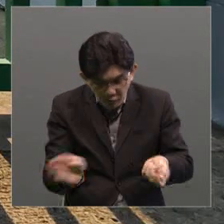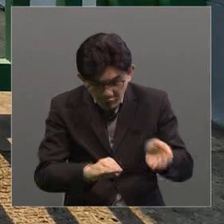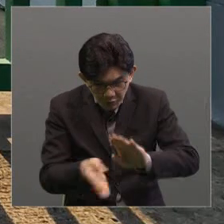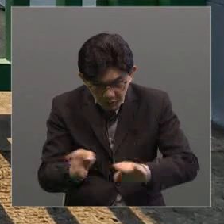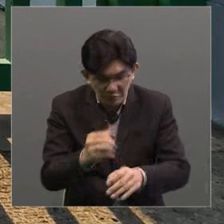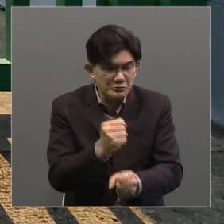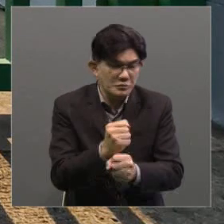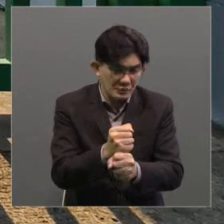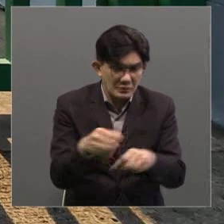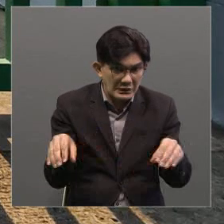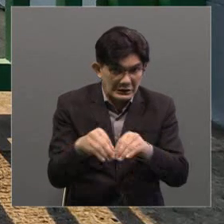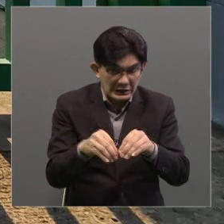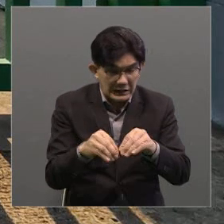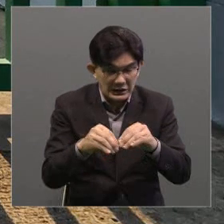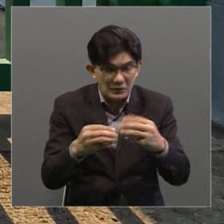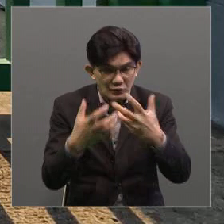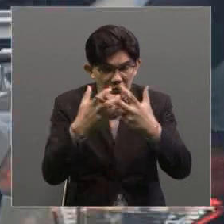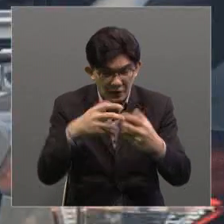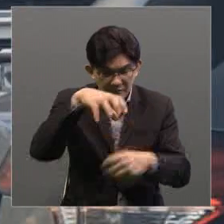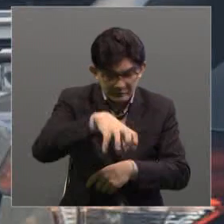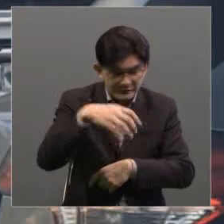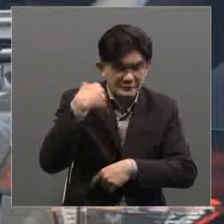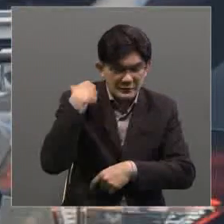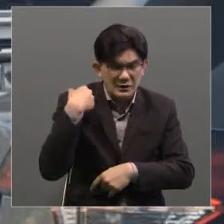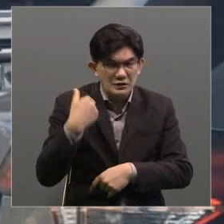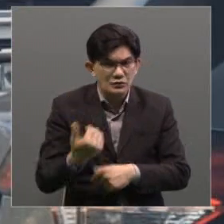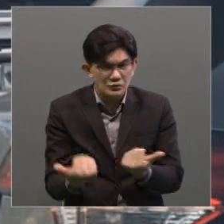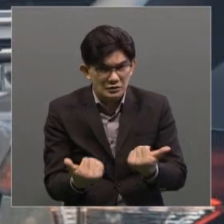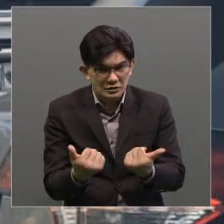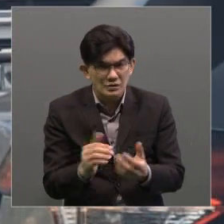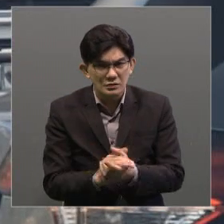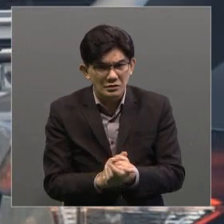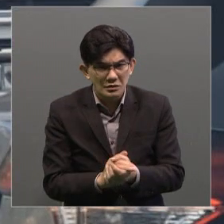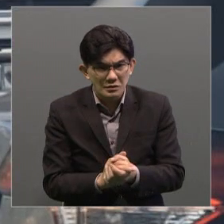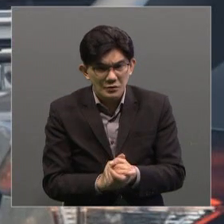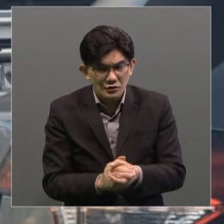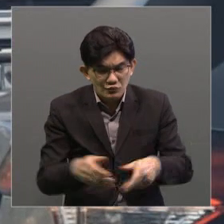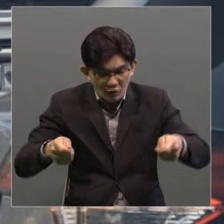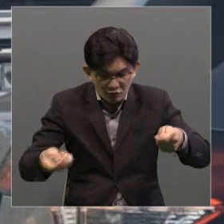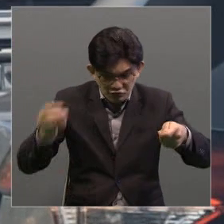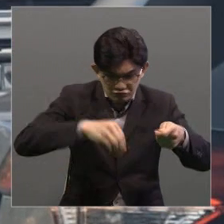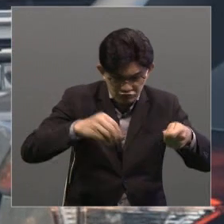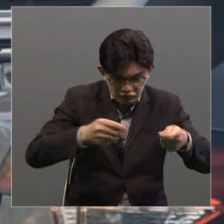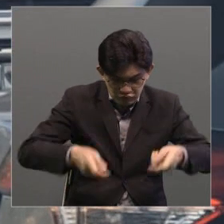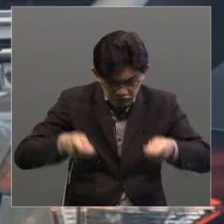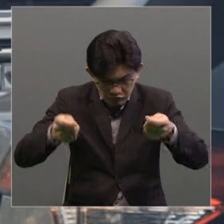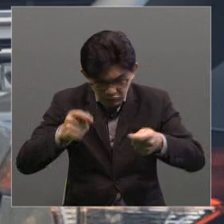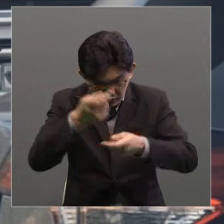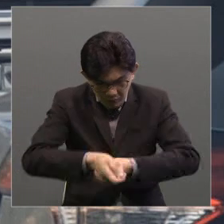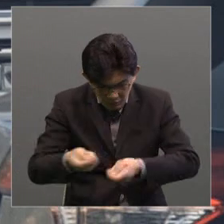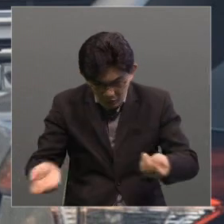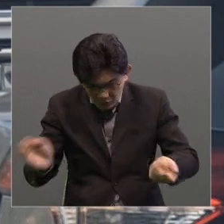ซึ่งเมื่อตอนที่เมื่อวานที่เขาออกมาเนี่ยเขาก็ไปเจอถูกไหมฮะที่อยู่ในbig bagที่ฝั่งดินไว้แล้วหน่วยงานราชการก็ไปขุดออกมา